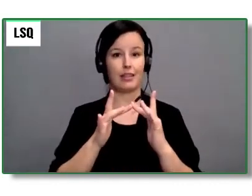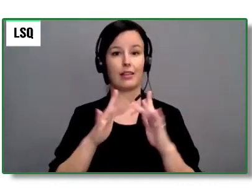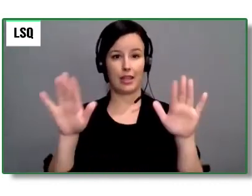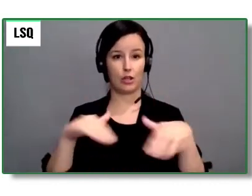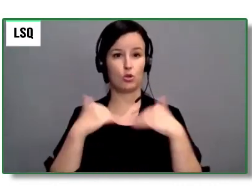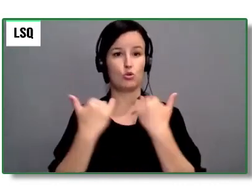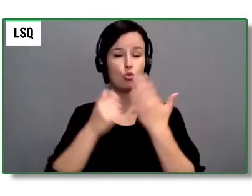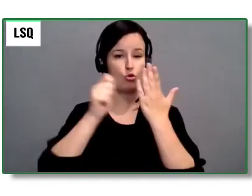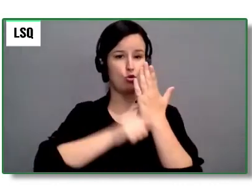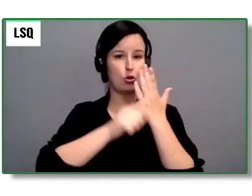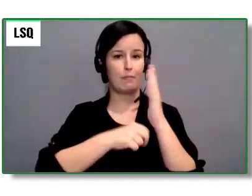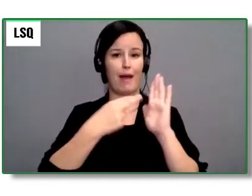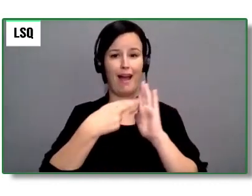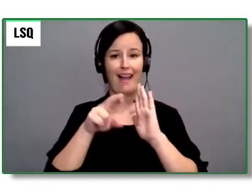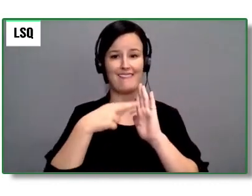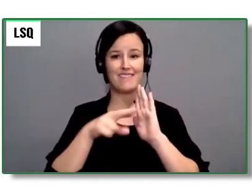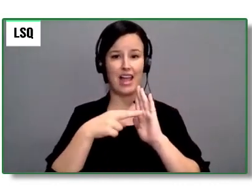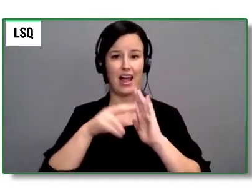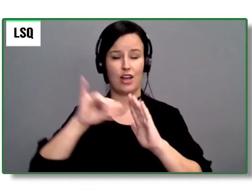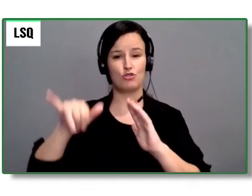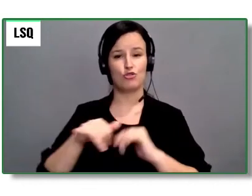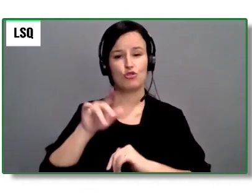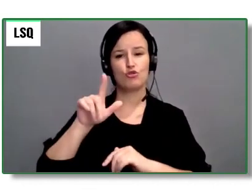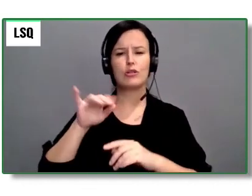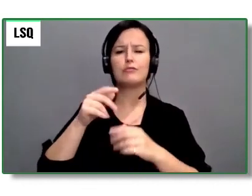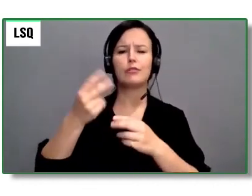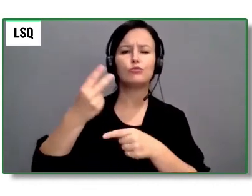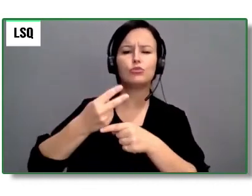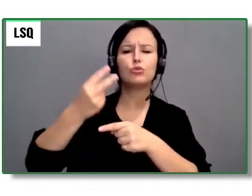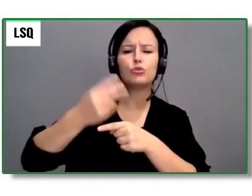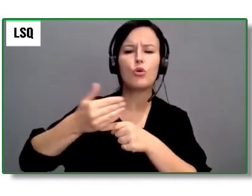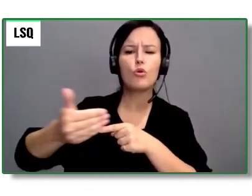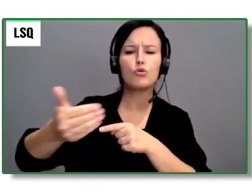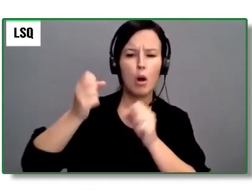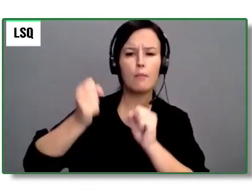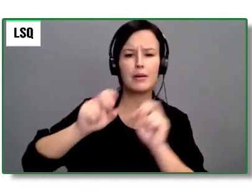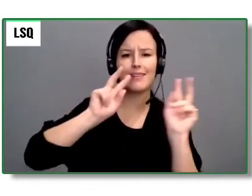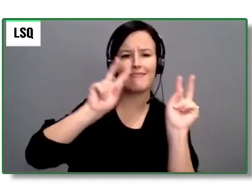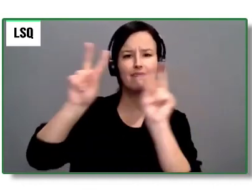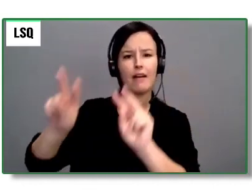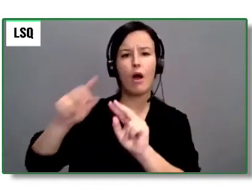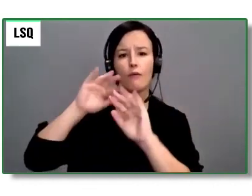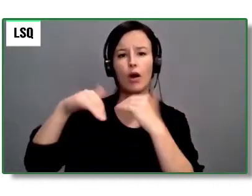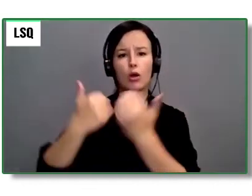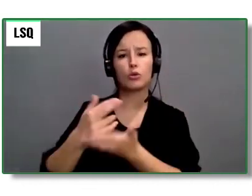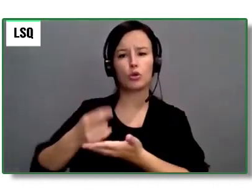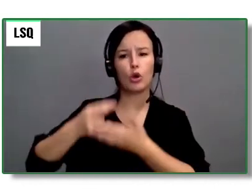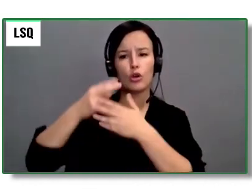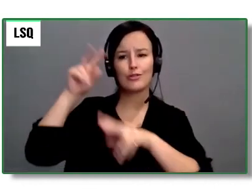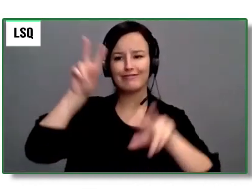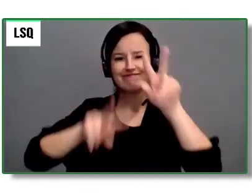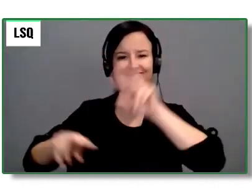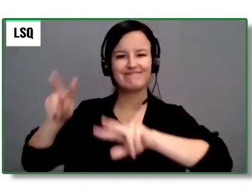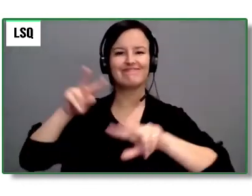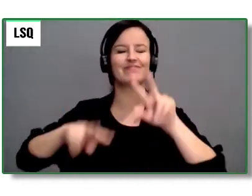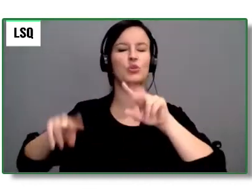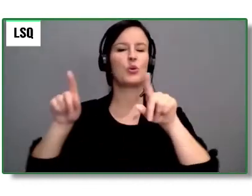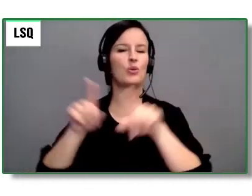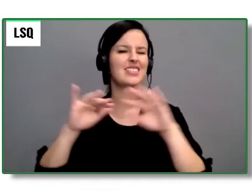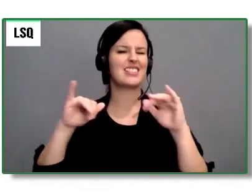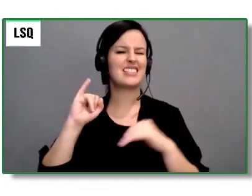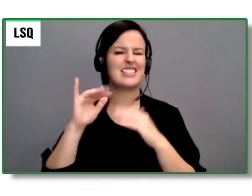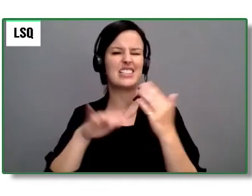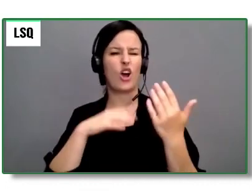de référence de Julie d'ici un jour ou deux. Vous pourrez aller donc profiter des ressources dont elle a parlé. Et toute question à